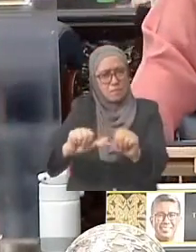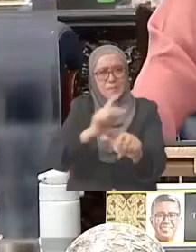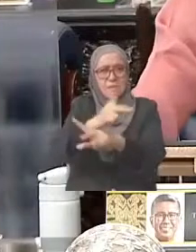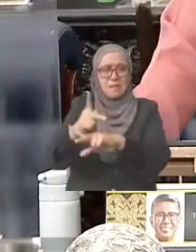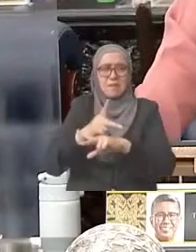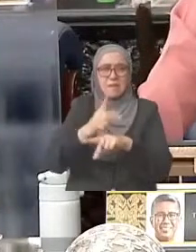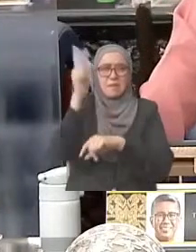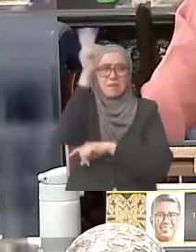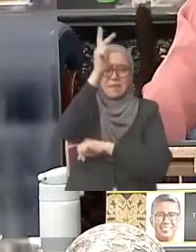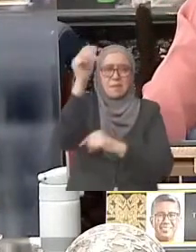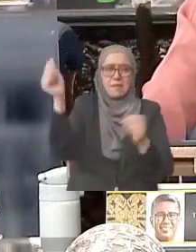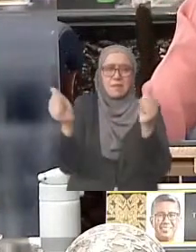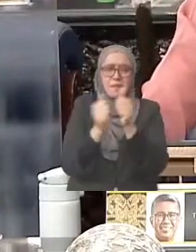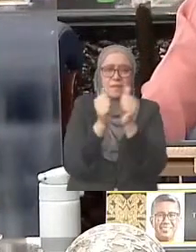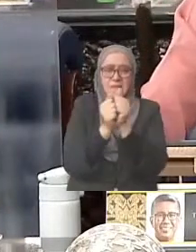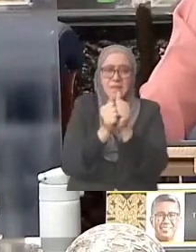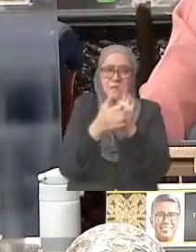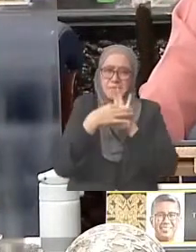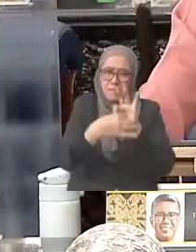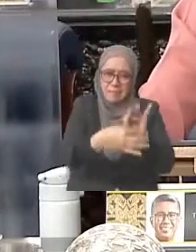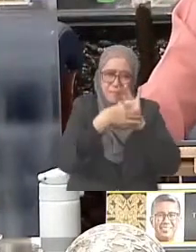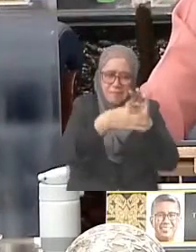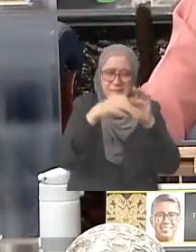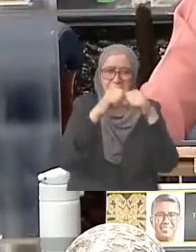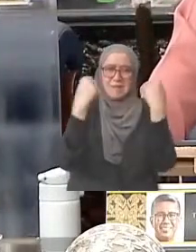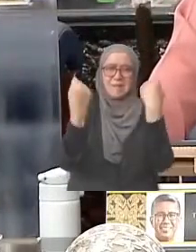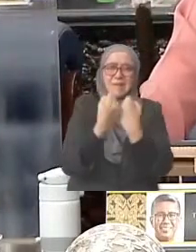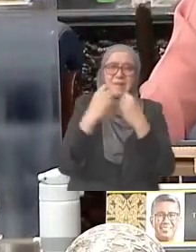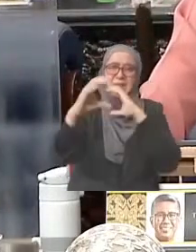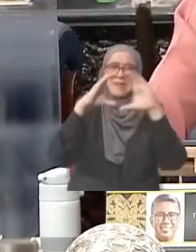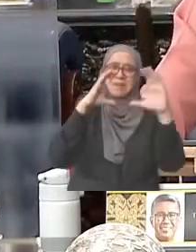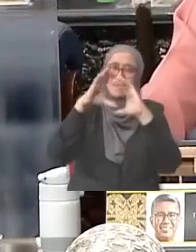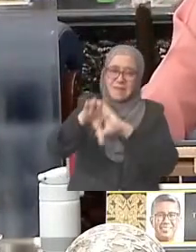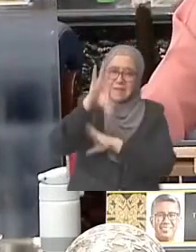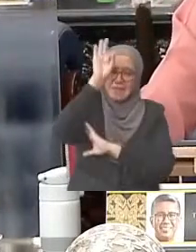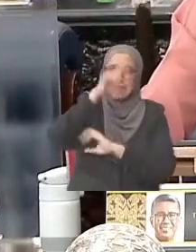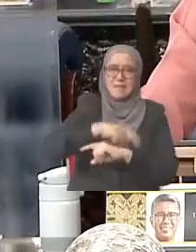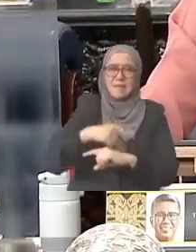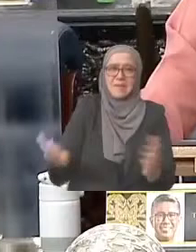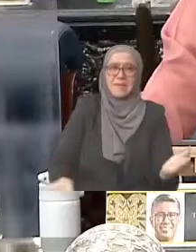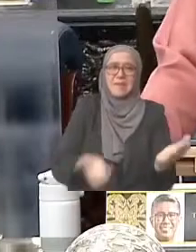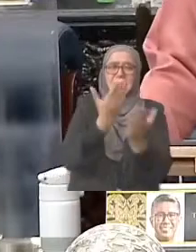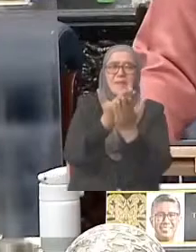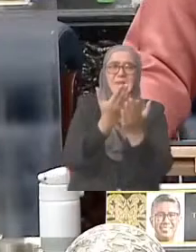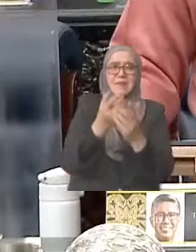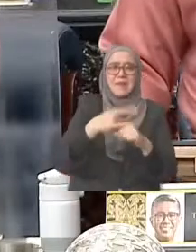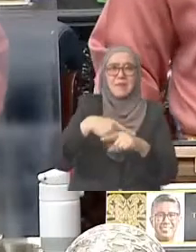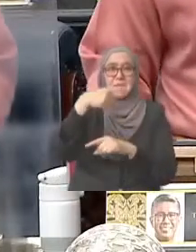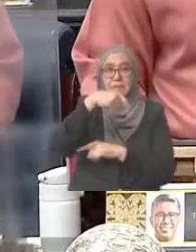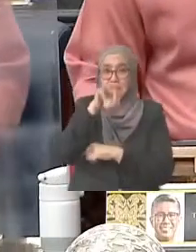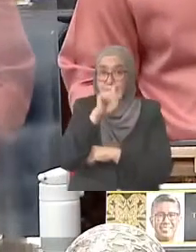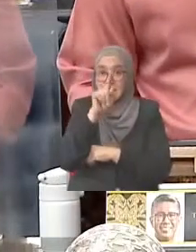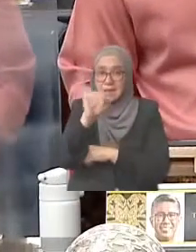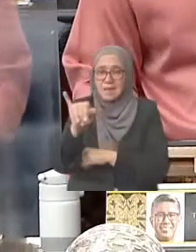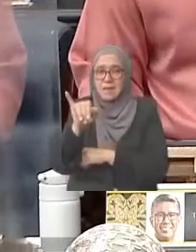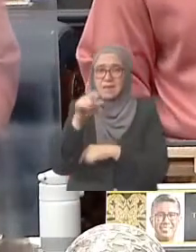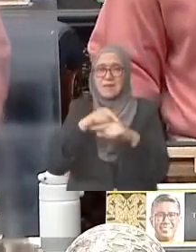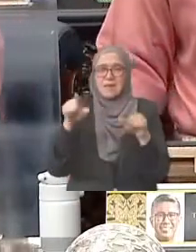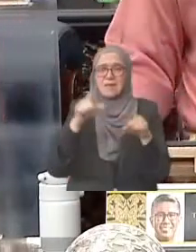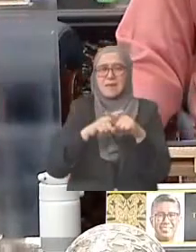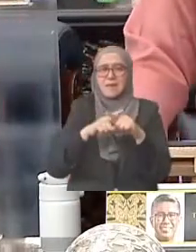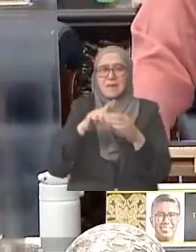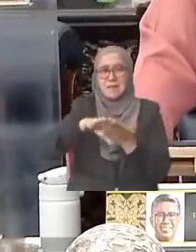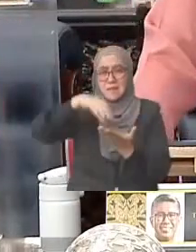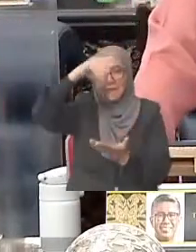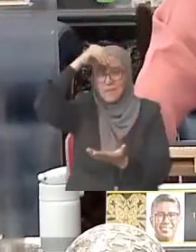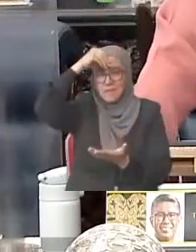syari'at telekomunikasi terpilih akan melaksanakan ini Steve peranti siswa keluarga Malaysia bagi membukakan